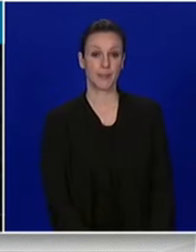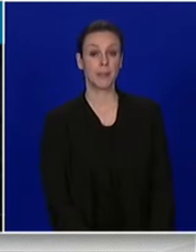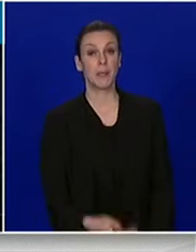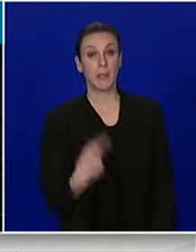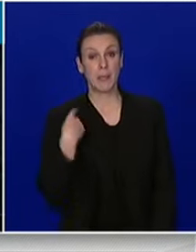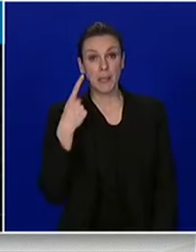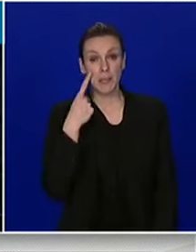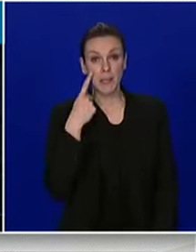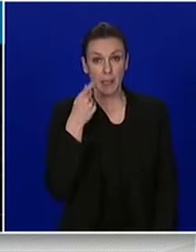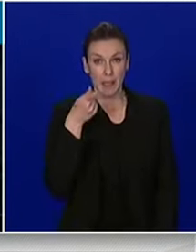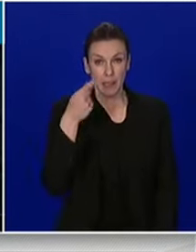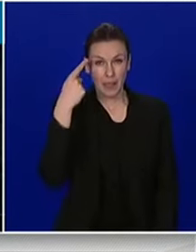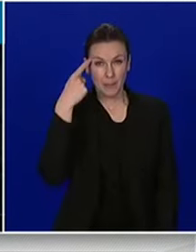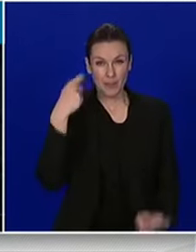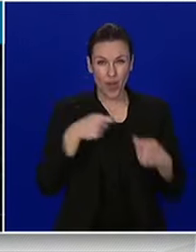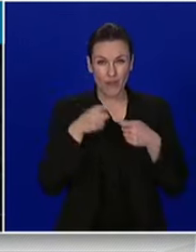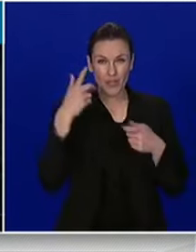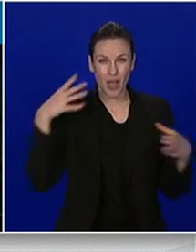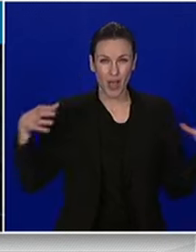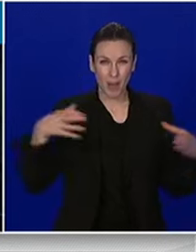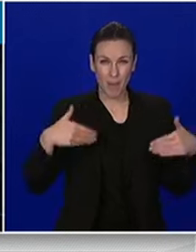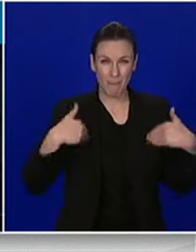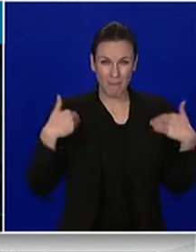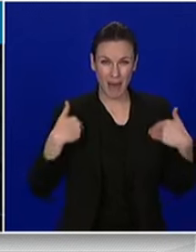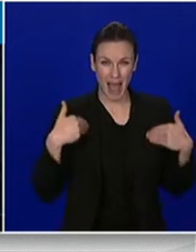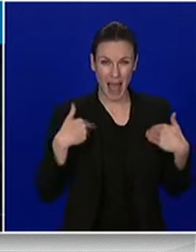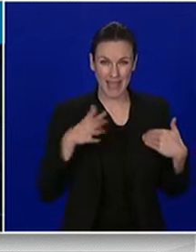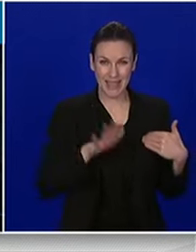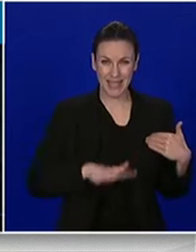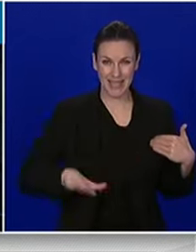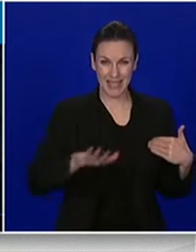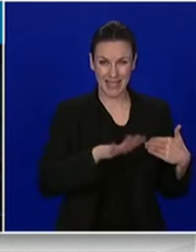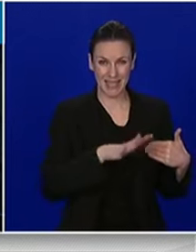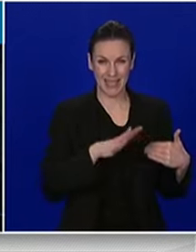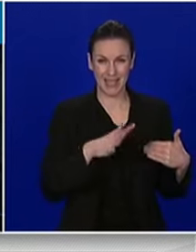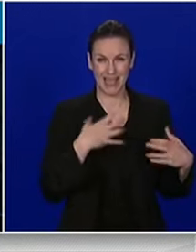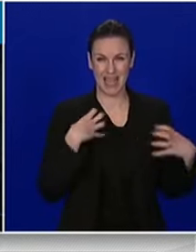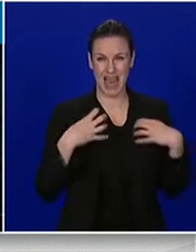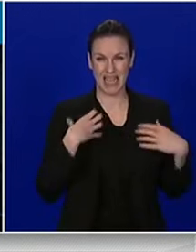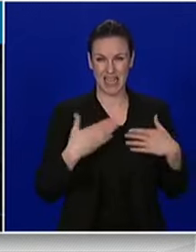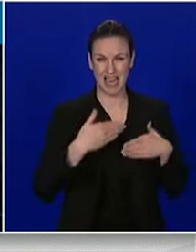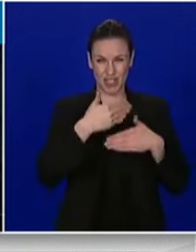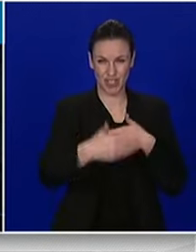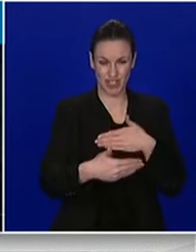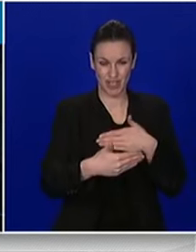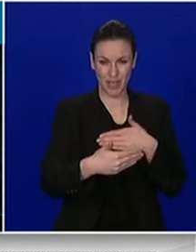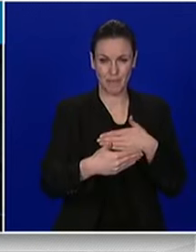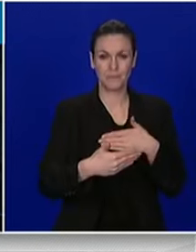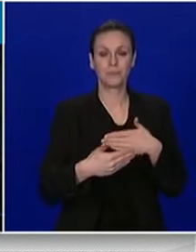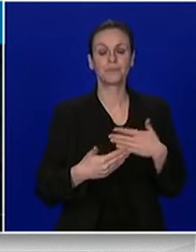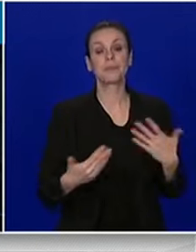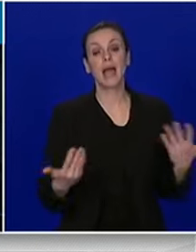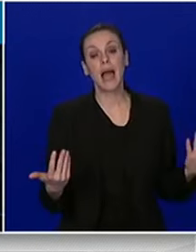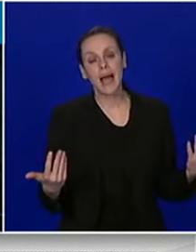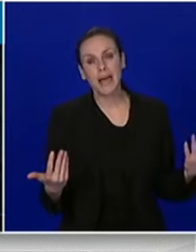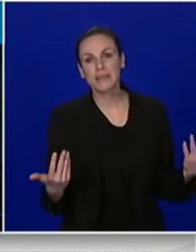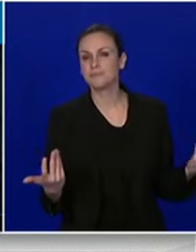Pretpostavljam da mislite na ovo okupljanje mladih ljudi. Da. Čujte,